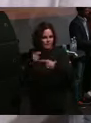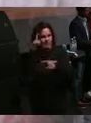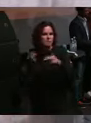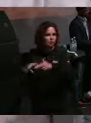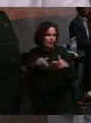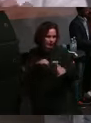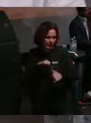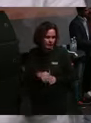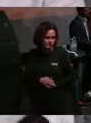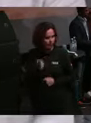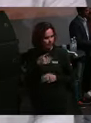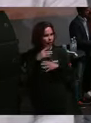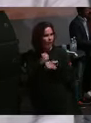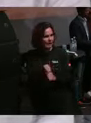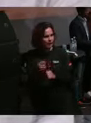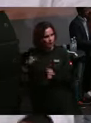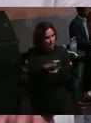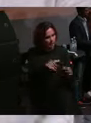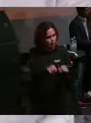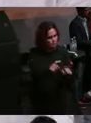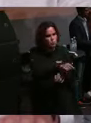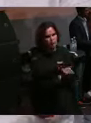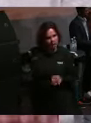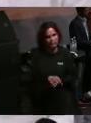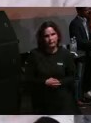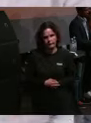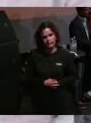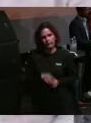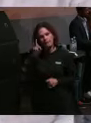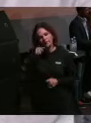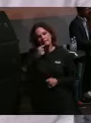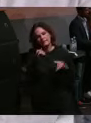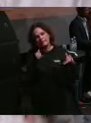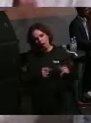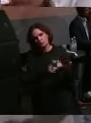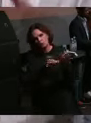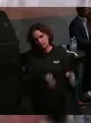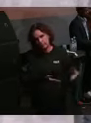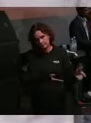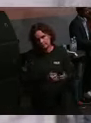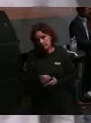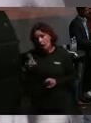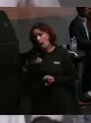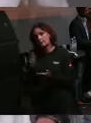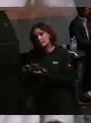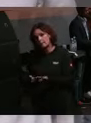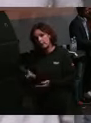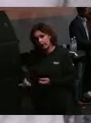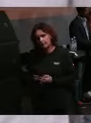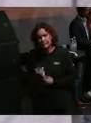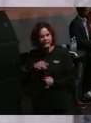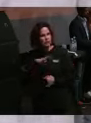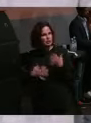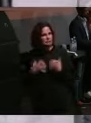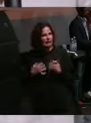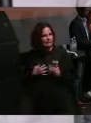helt avhengig av at man får med kommunen til å kunne si ja til sånne ting. Et annet eksempel da, som jeg synes